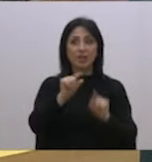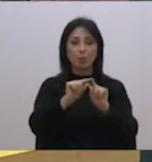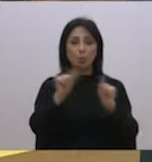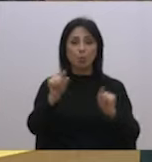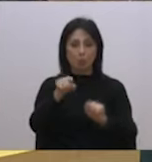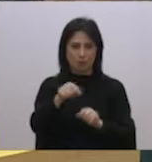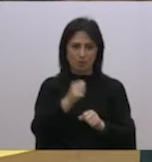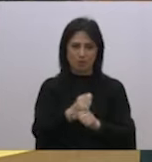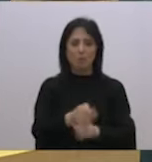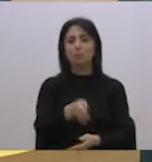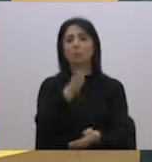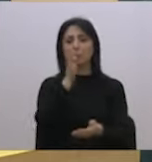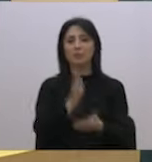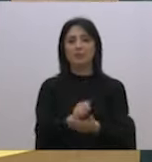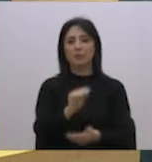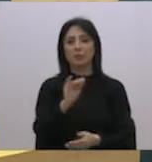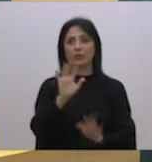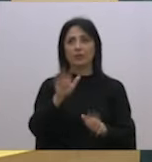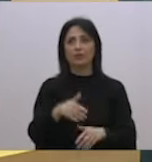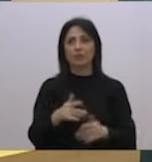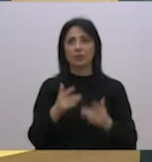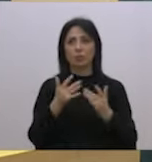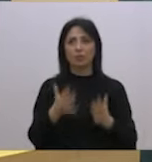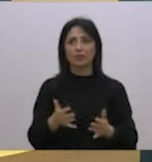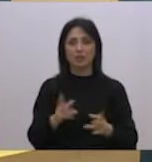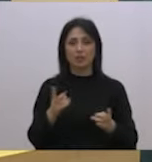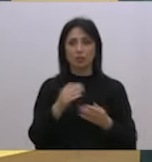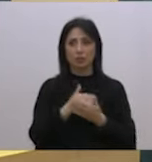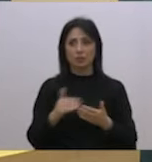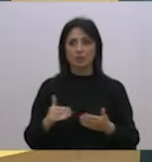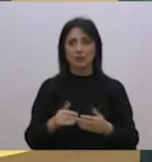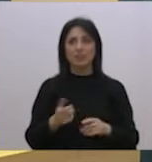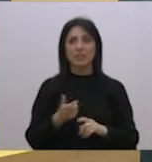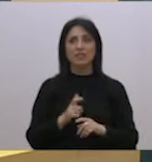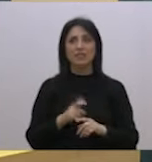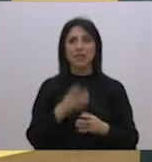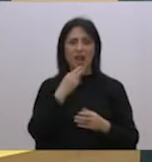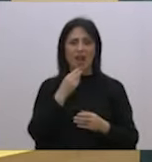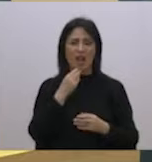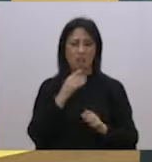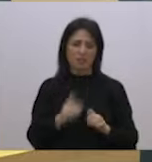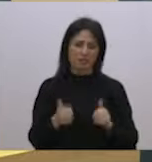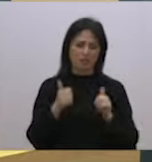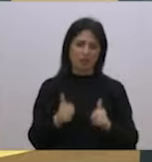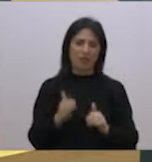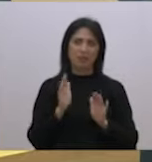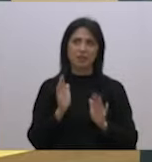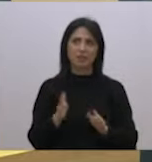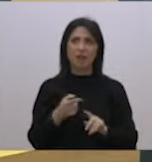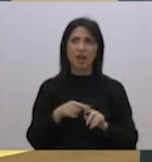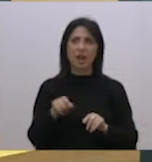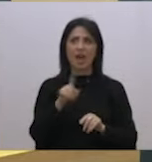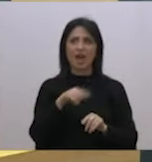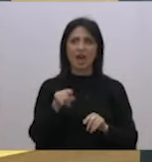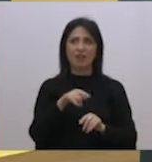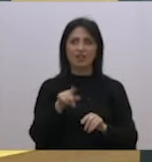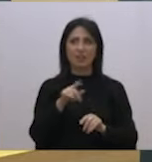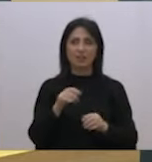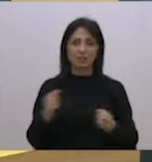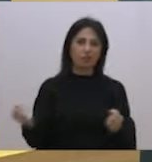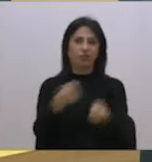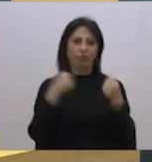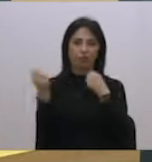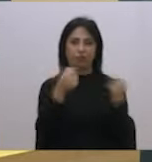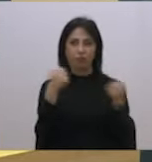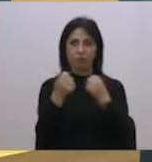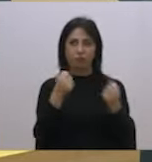red, mă uit cu etarul ce s-a radonizia satiro, da zalian la mazat, da cargat, ai es, ro darbia nacta, ragat,